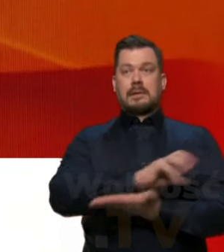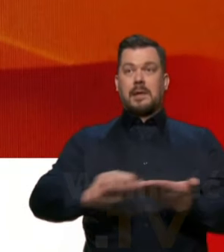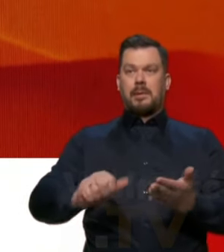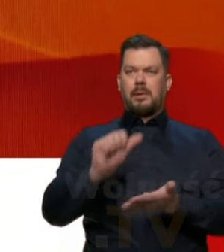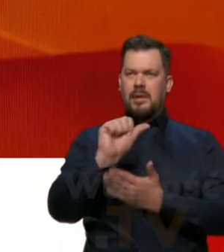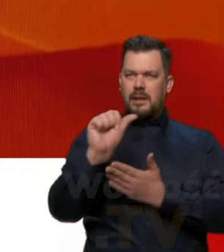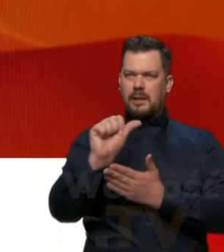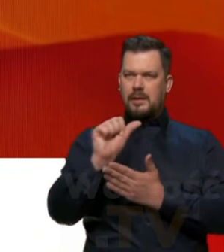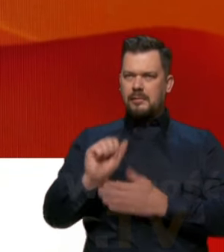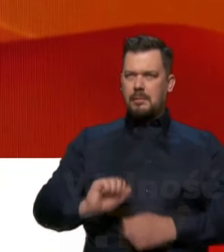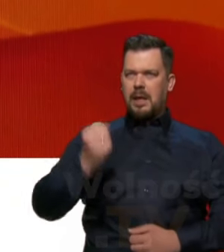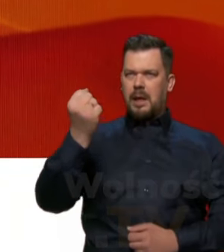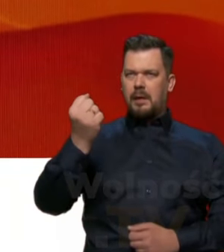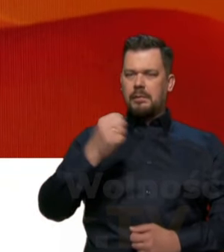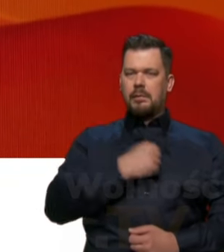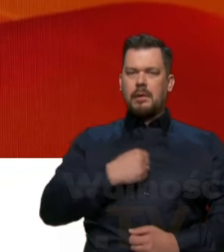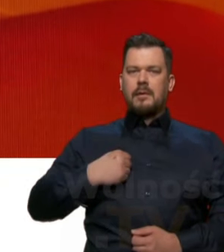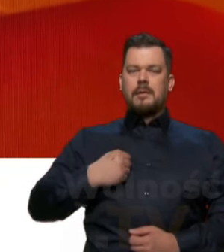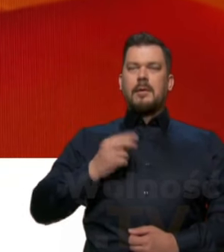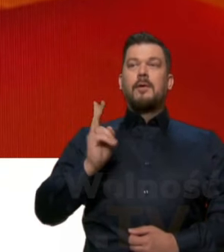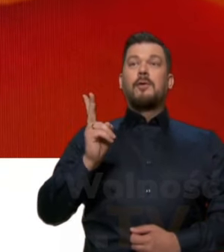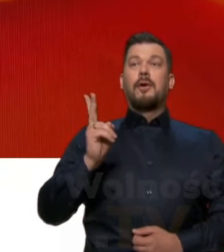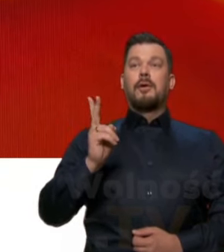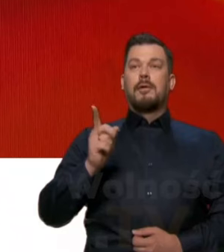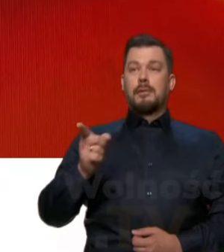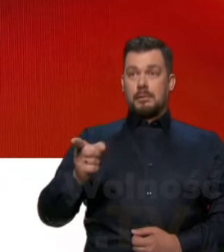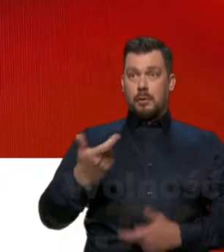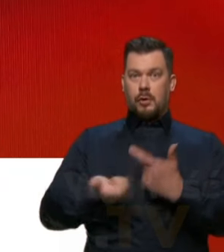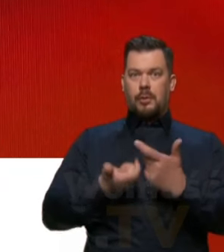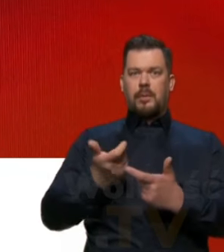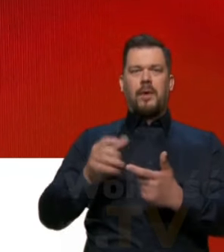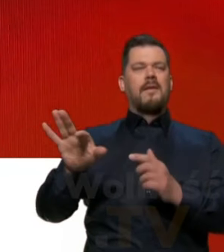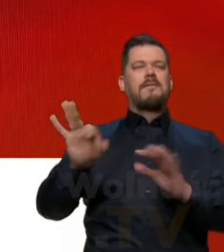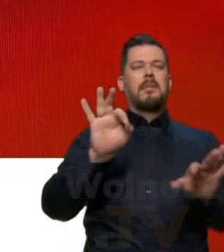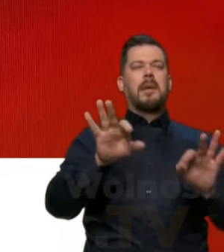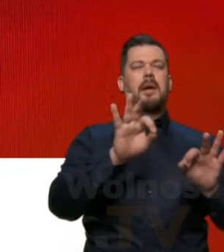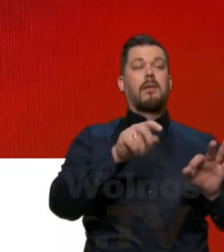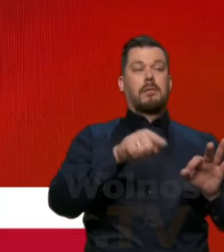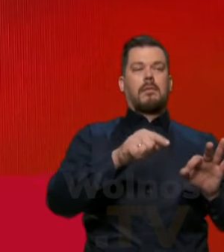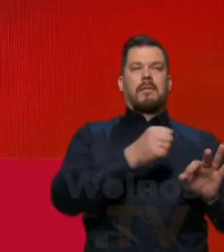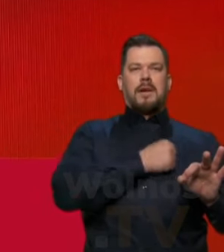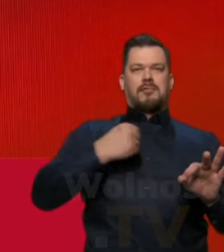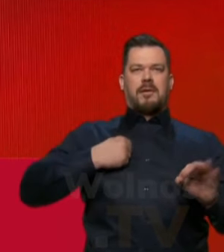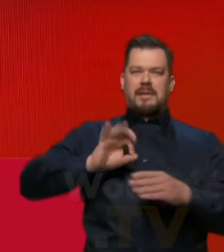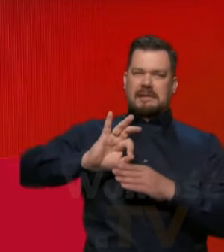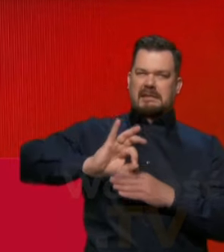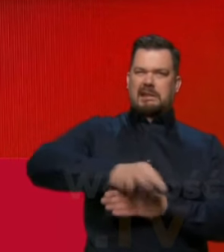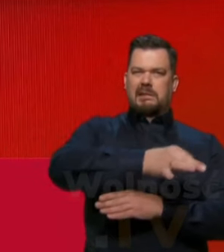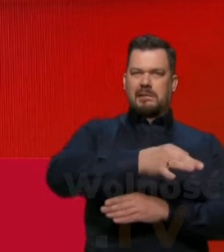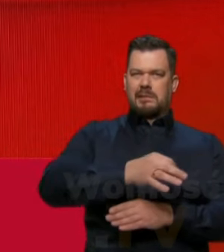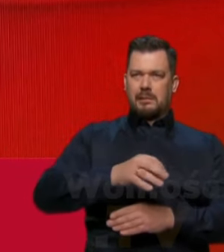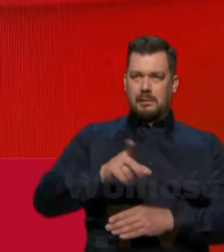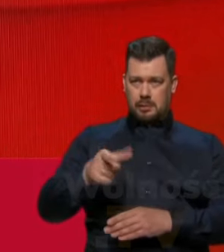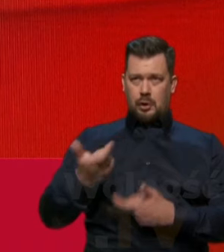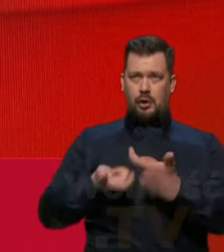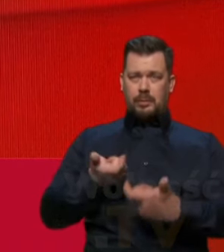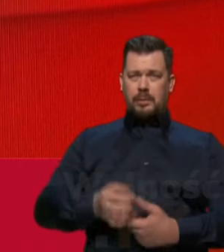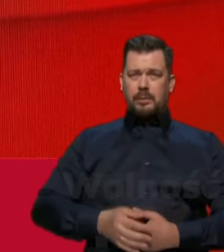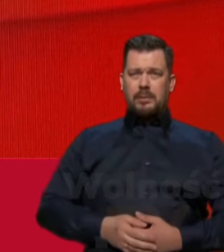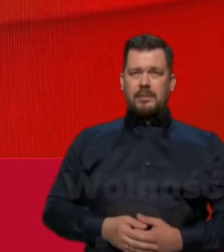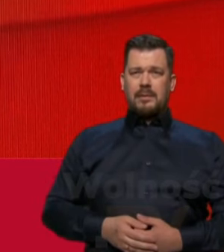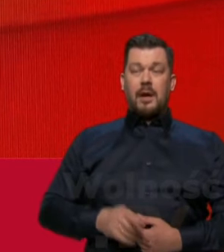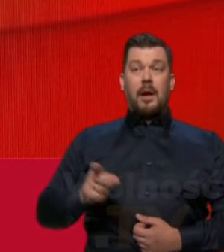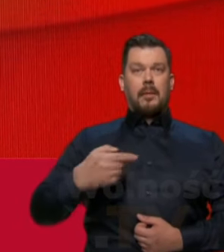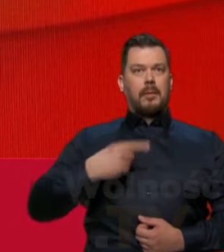11 miliardów w Warszawie. Nikt o tym napisał, jak żeście to robili, wybierając specjalnie Warszawę, żeby ją sekować. Do tego, jak były